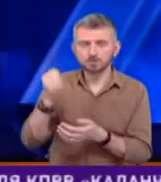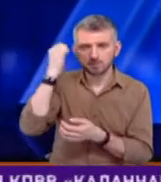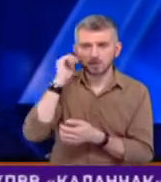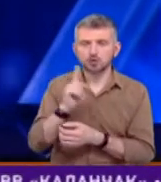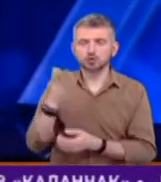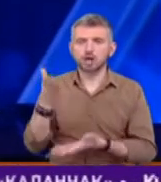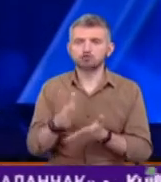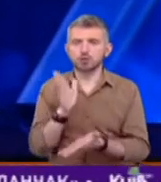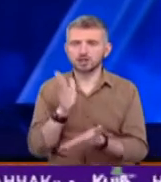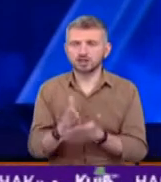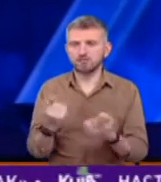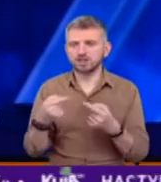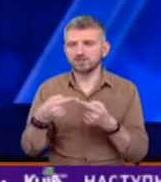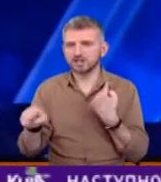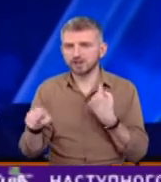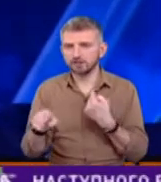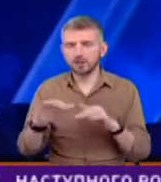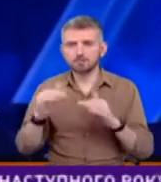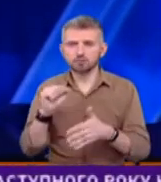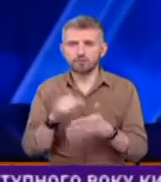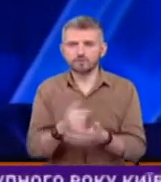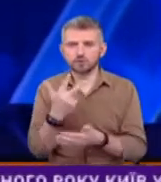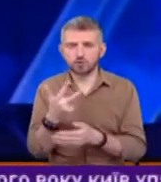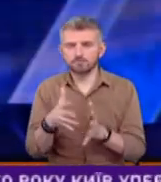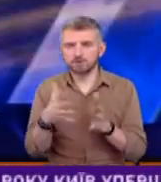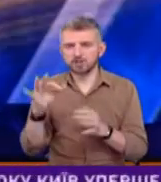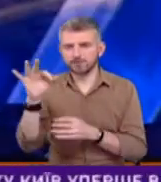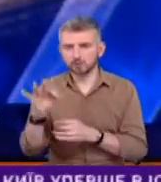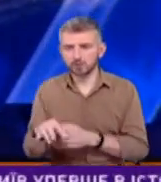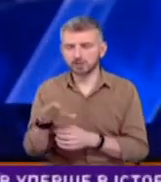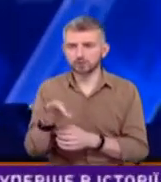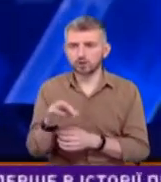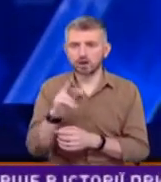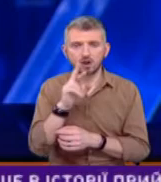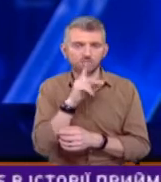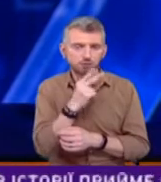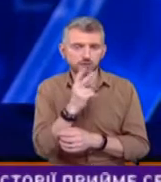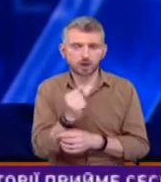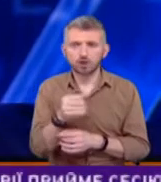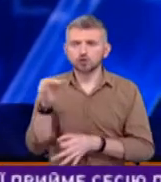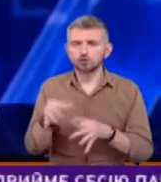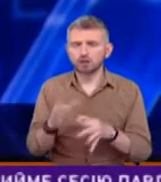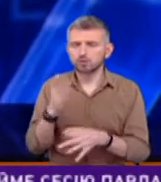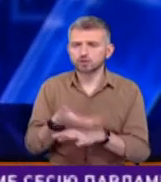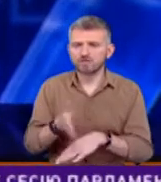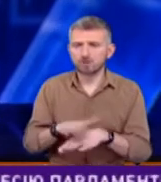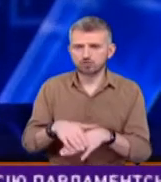що якщо є великий відрив, це мінімум від 3 там, і більше відсотків, то похибка це судами дуже буде важко врегулювати. І